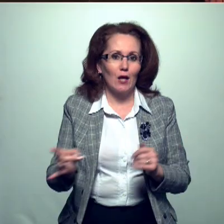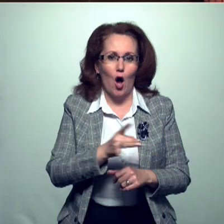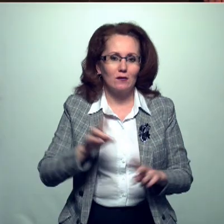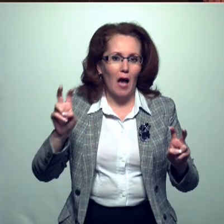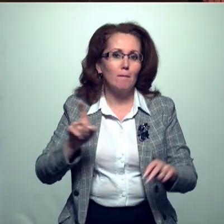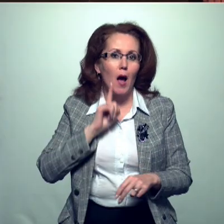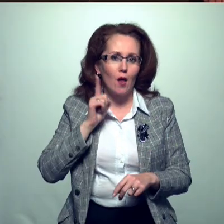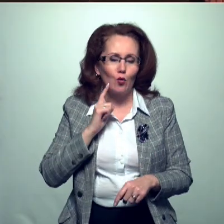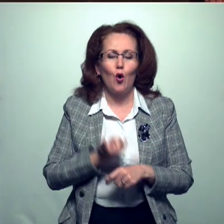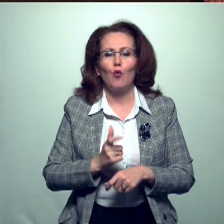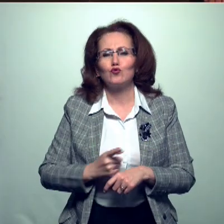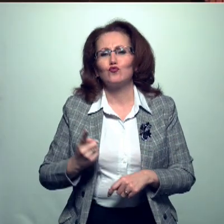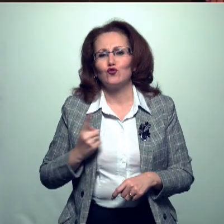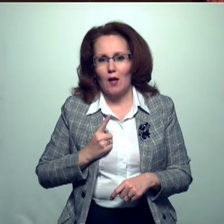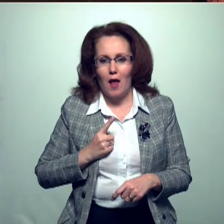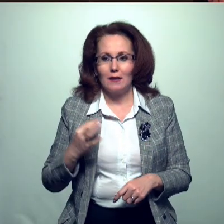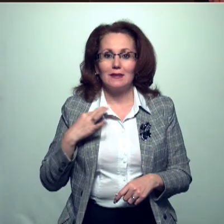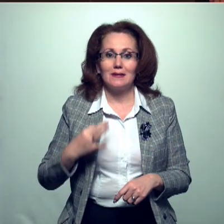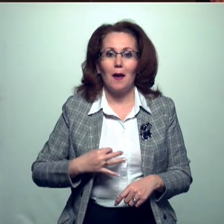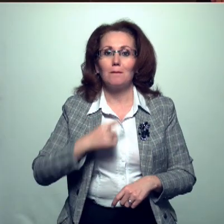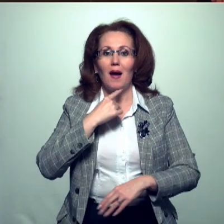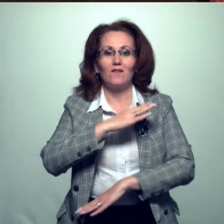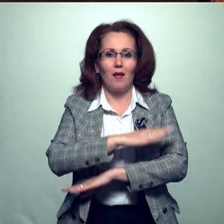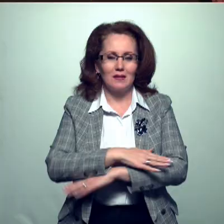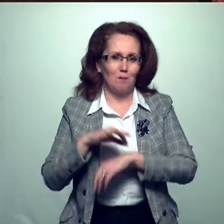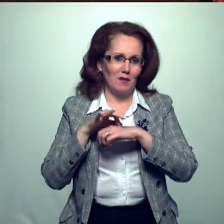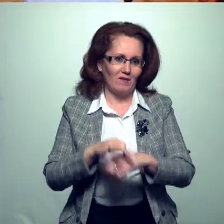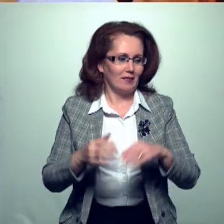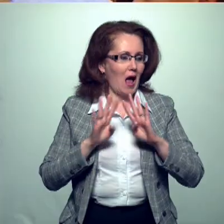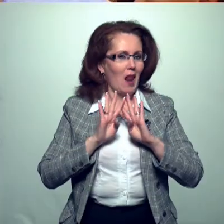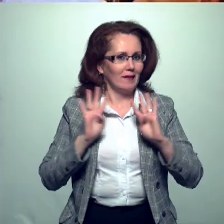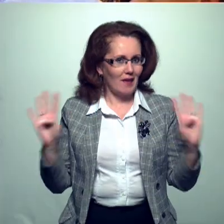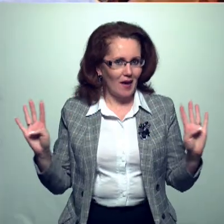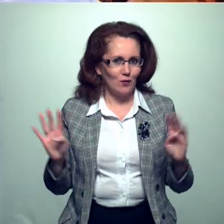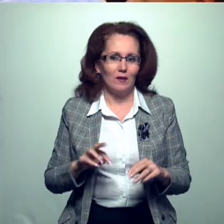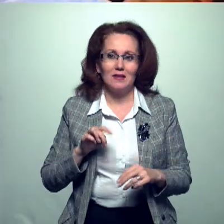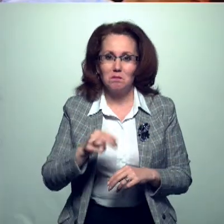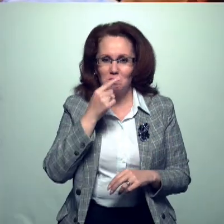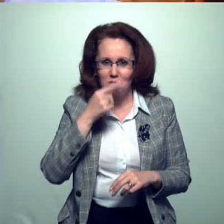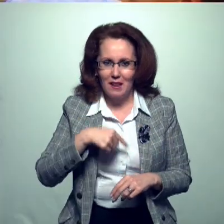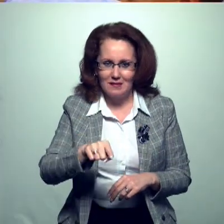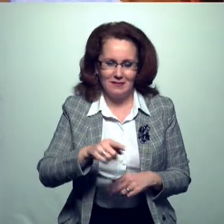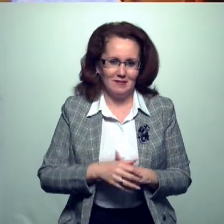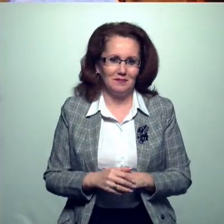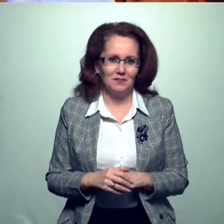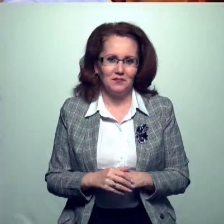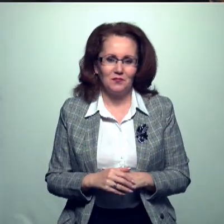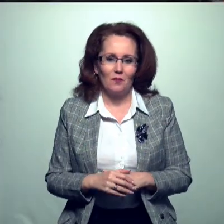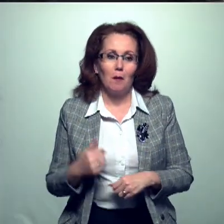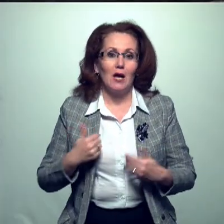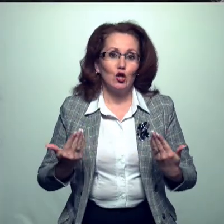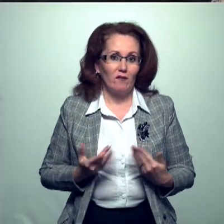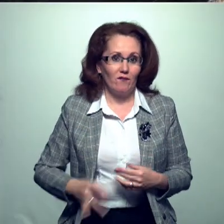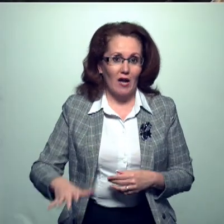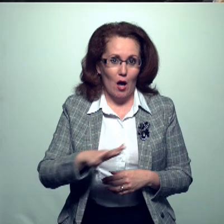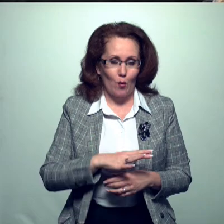ждали, рассказывает Екатерина Елганова. Сына первоклассника сегодня привела на линейку. Идти недолго. Школа под боком. Мы живем в